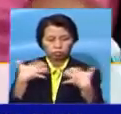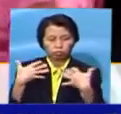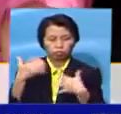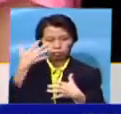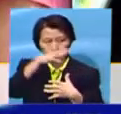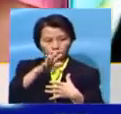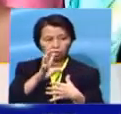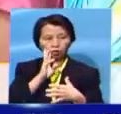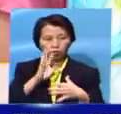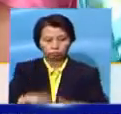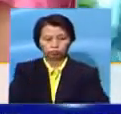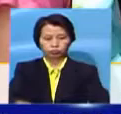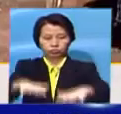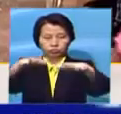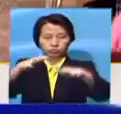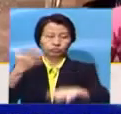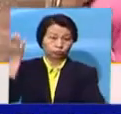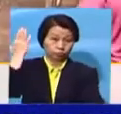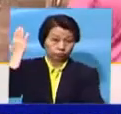akibat bencana